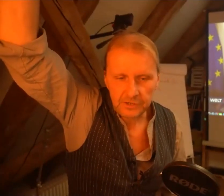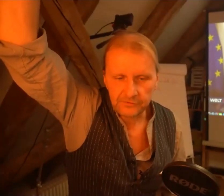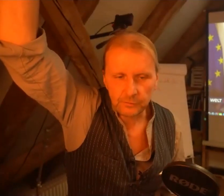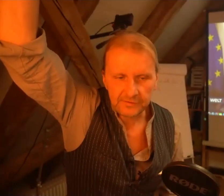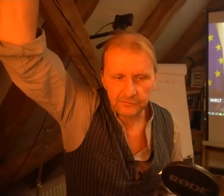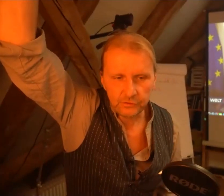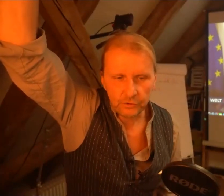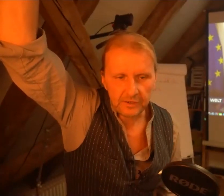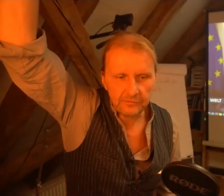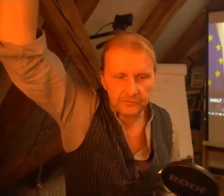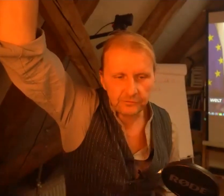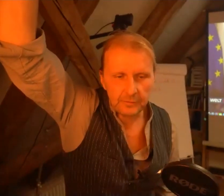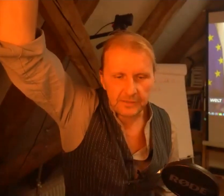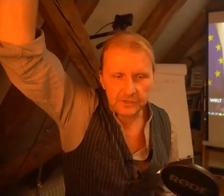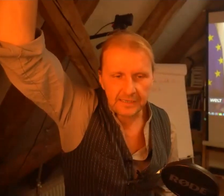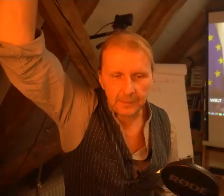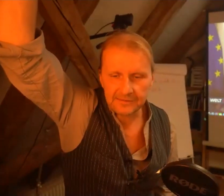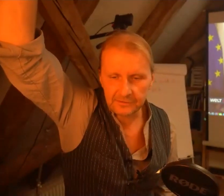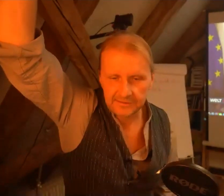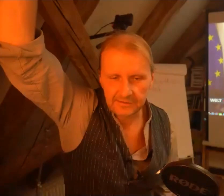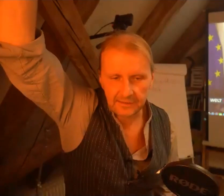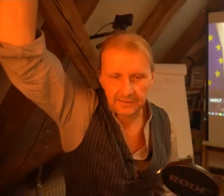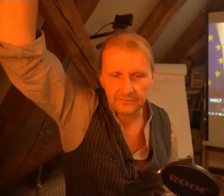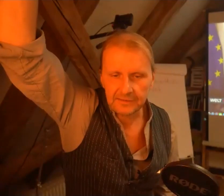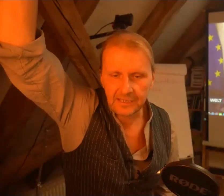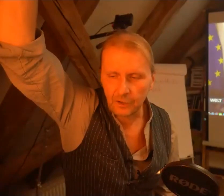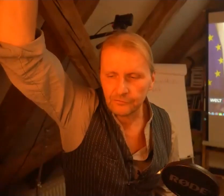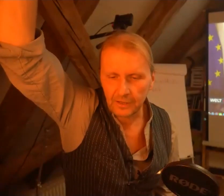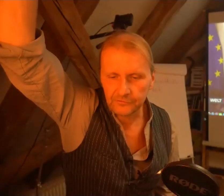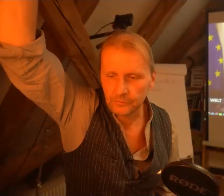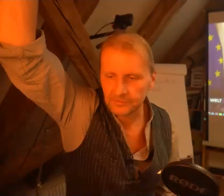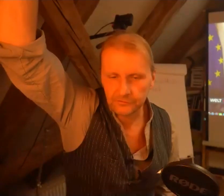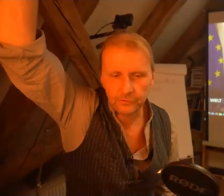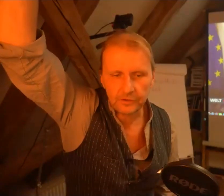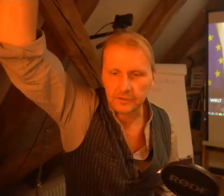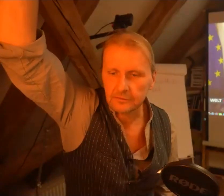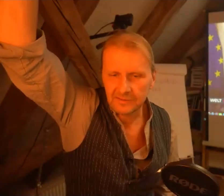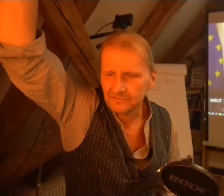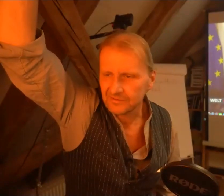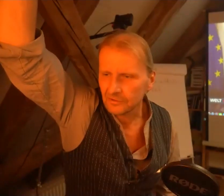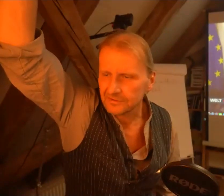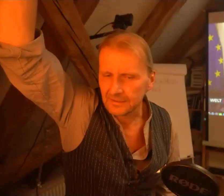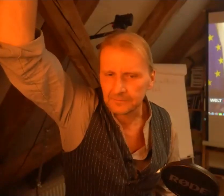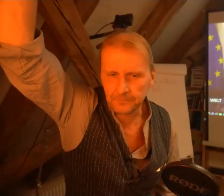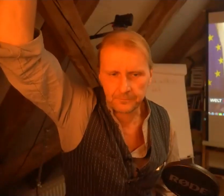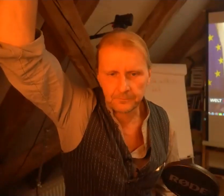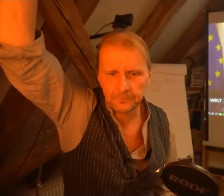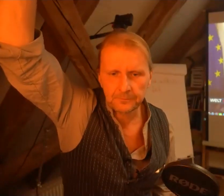die Wirtschaft so massiv zurückgeht, wenn so viele Menschen in die Arbeitslosigkeit gehen, wenn die Kaufkraft so massiv zurückgeht? Wie soll das